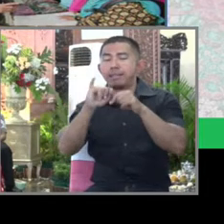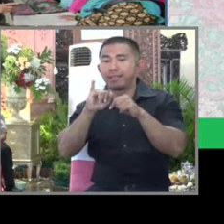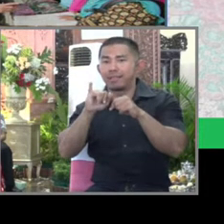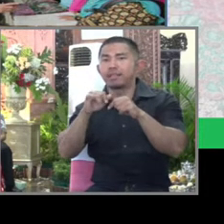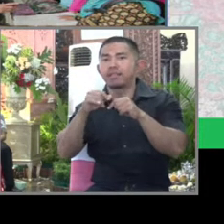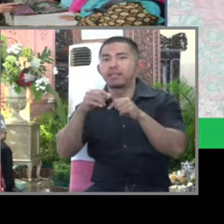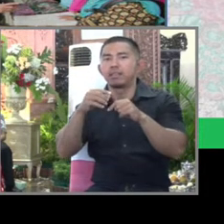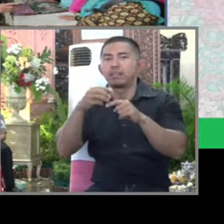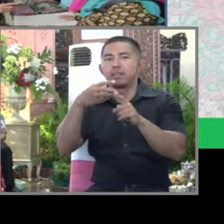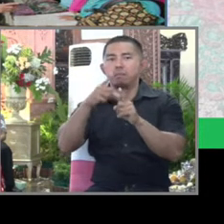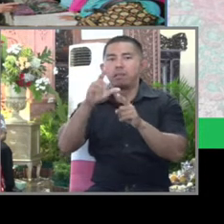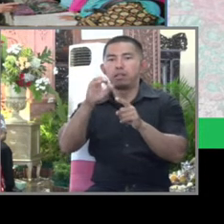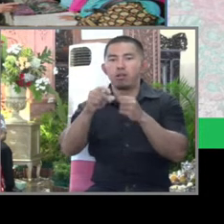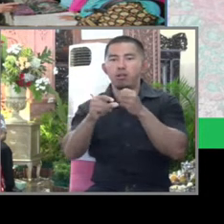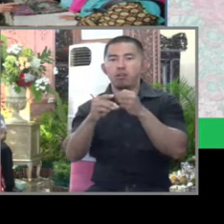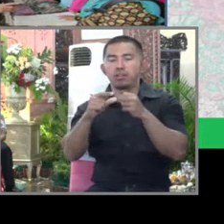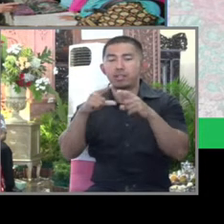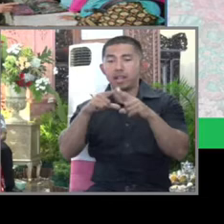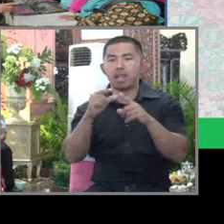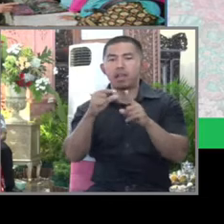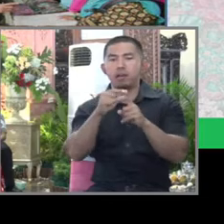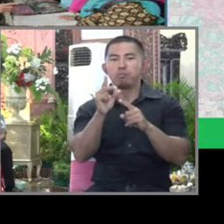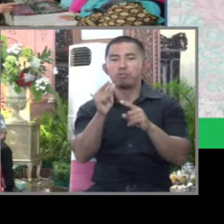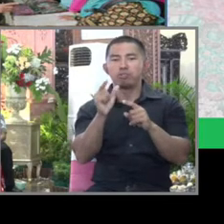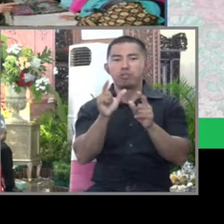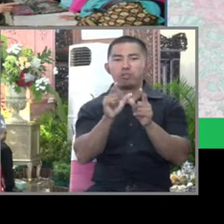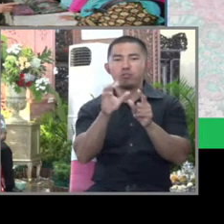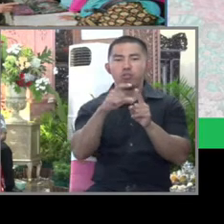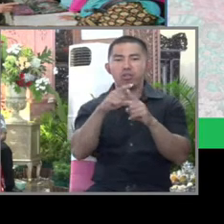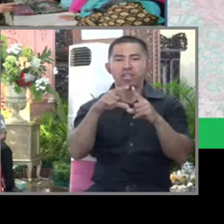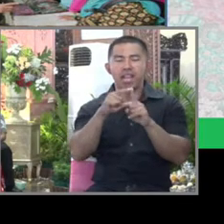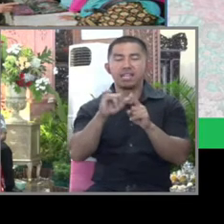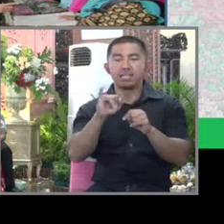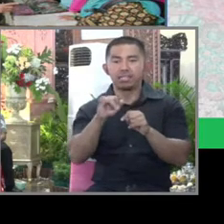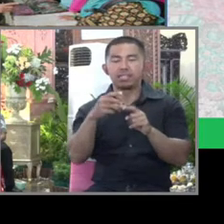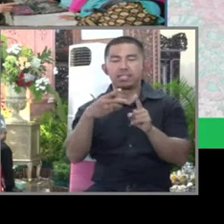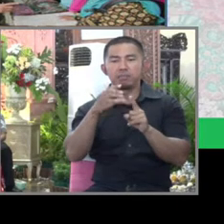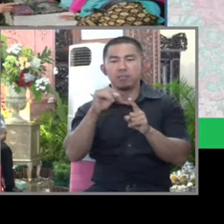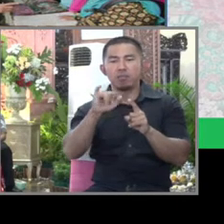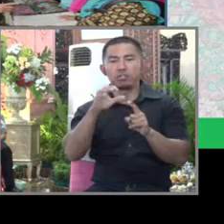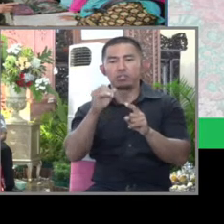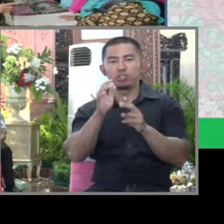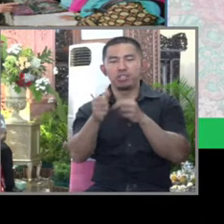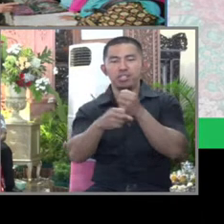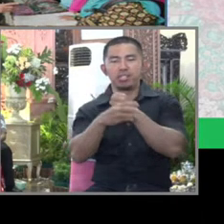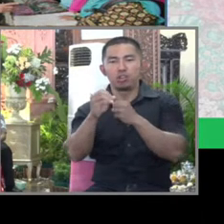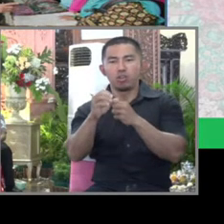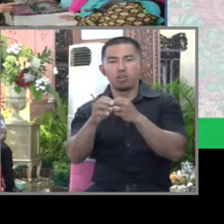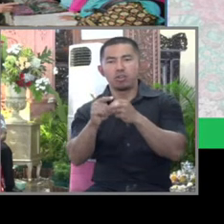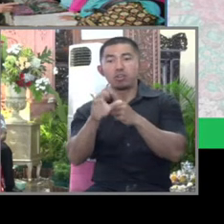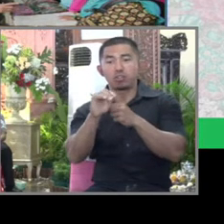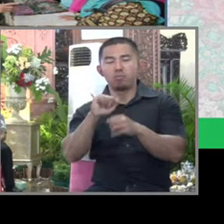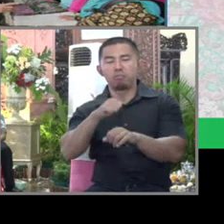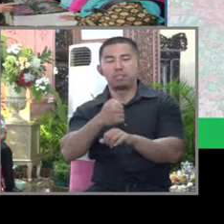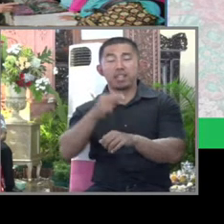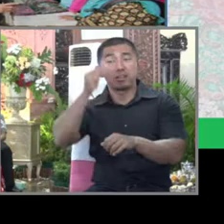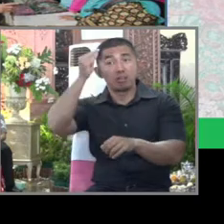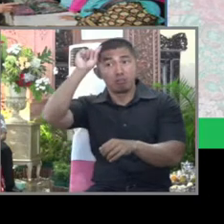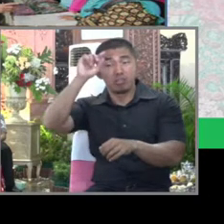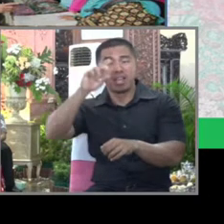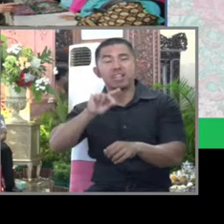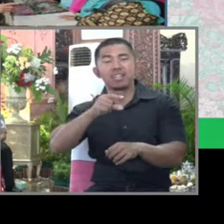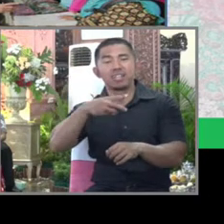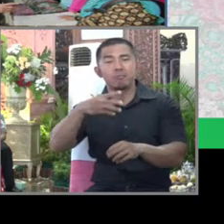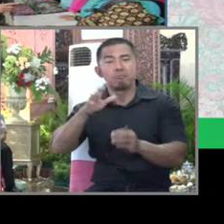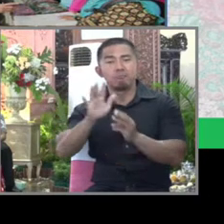Pati Blora Purwodadi apa Bojonegoro nanti bisa kuliah di Rembang sehingga